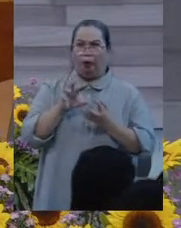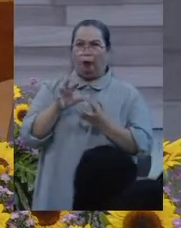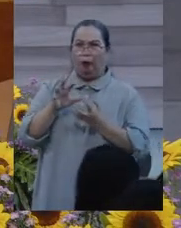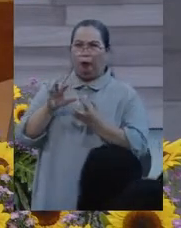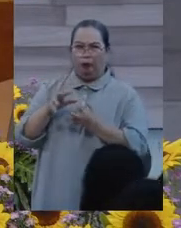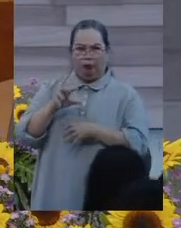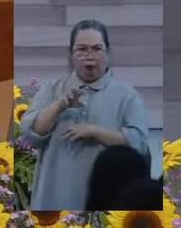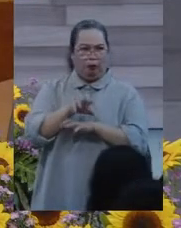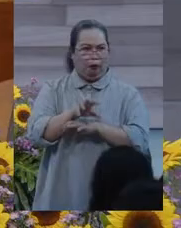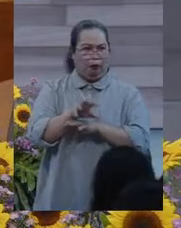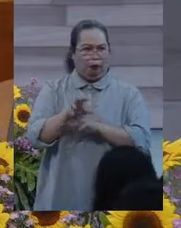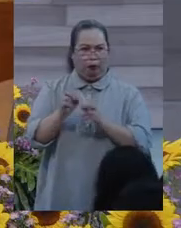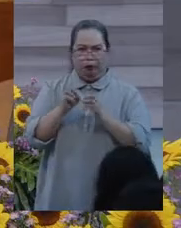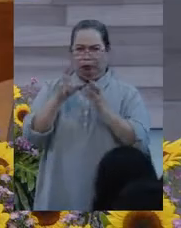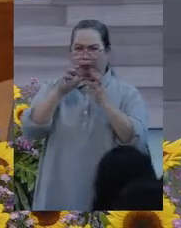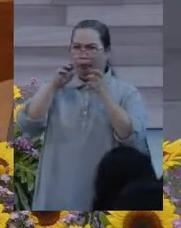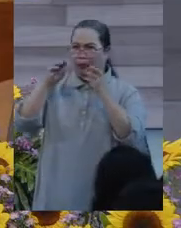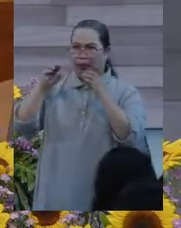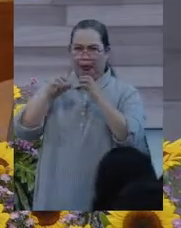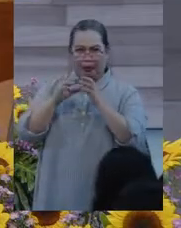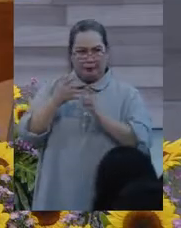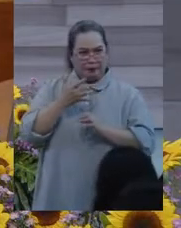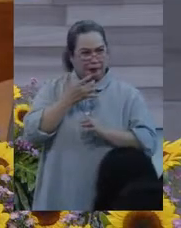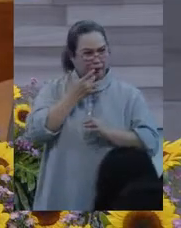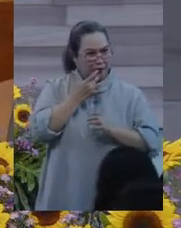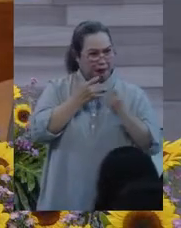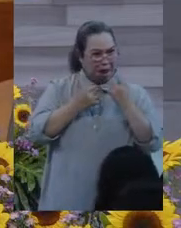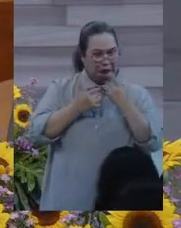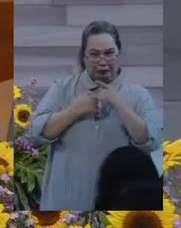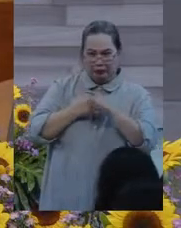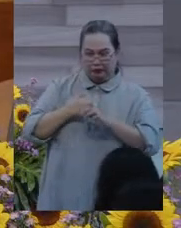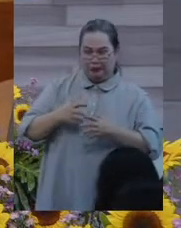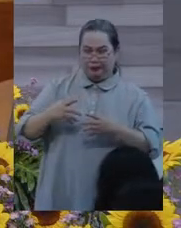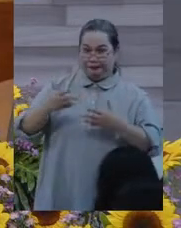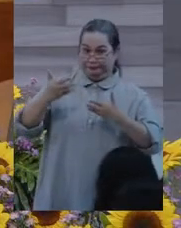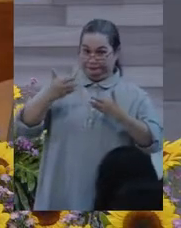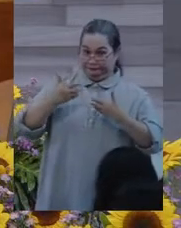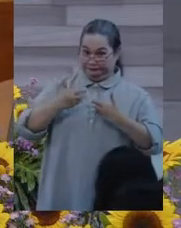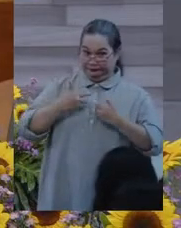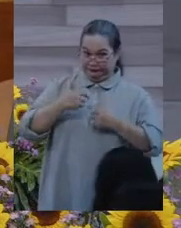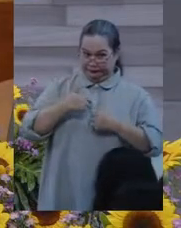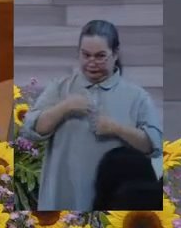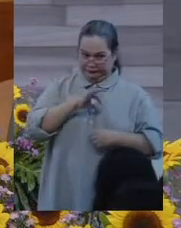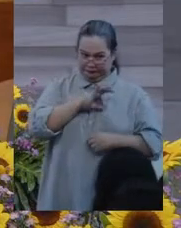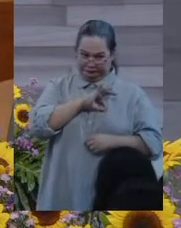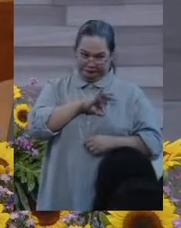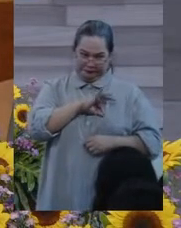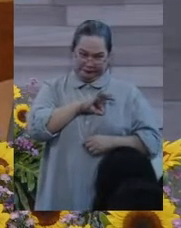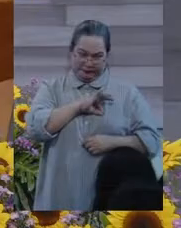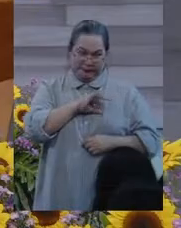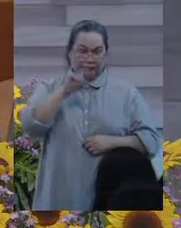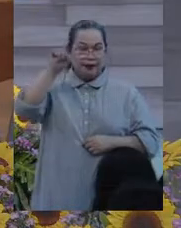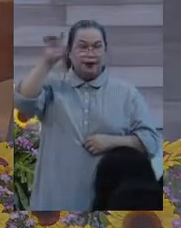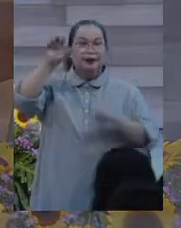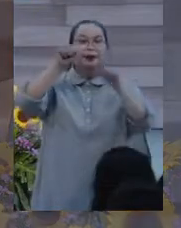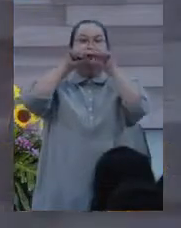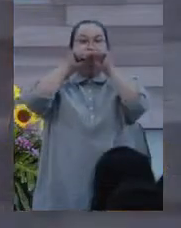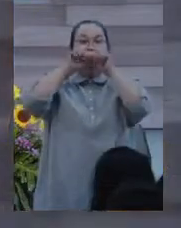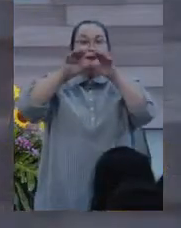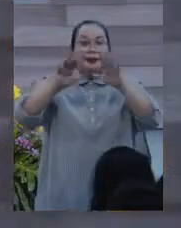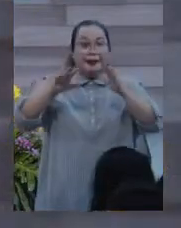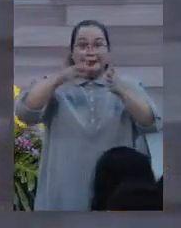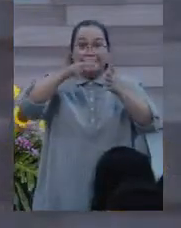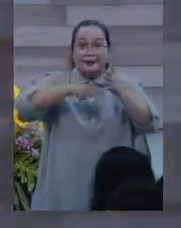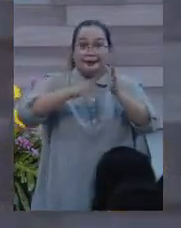boasters, showing favoritism to gain advantage." Pagpalain nawa ng Panginoon ang